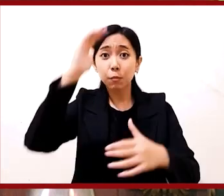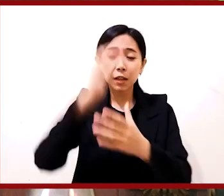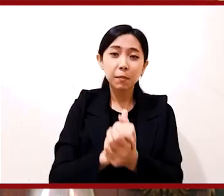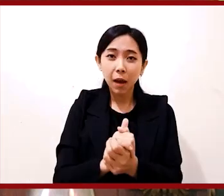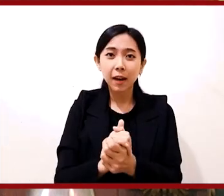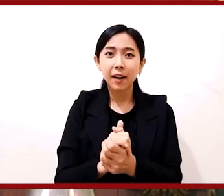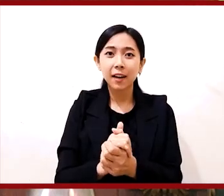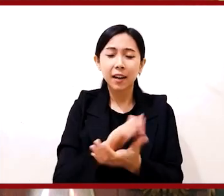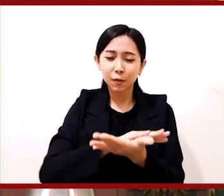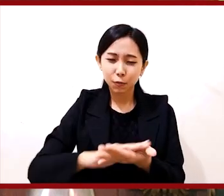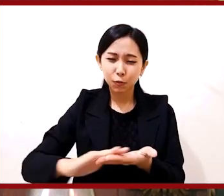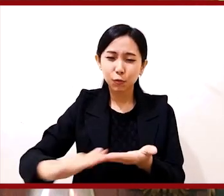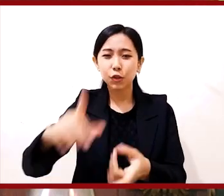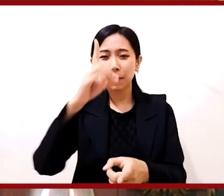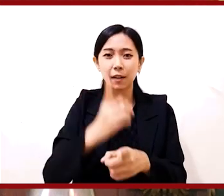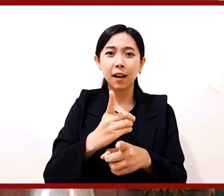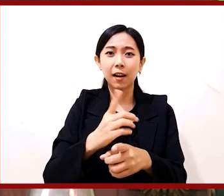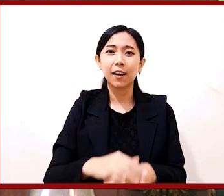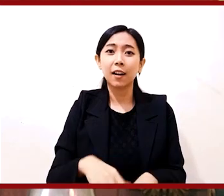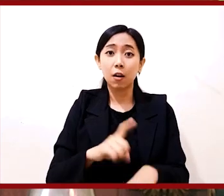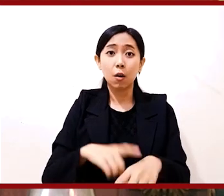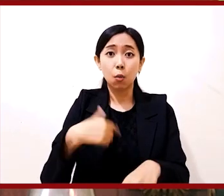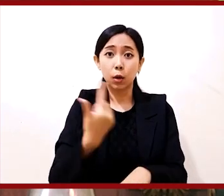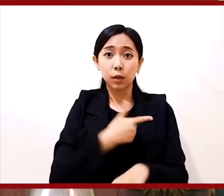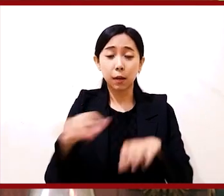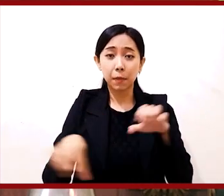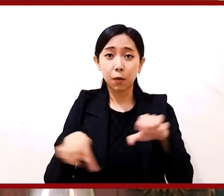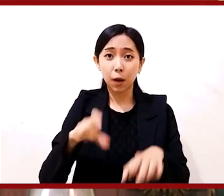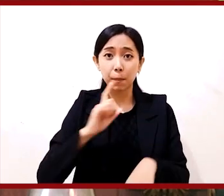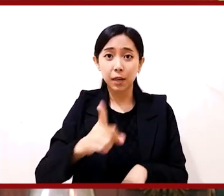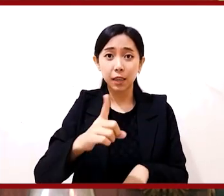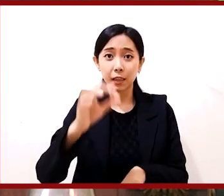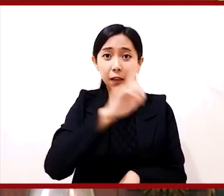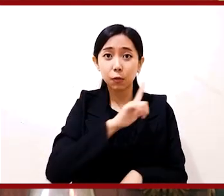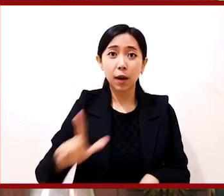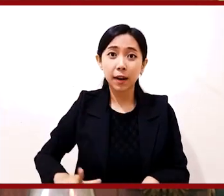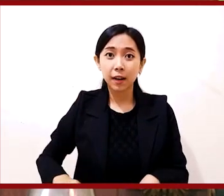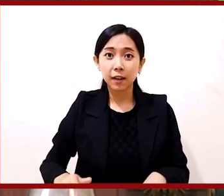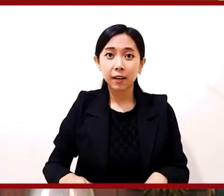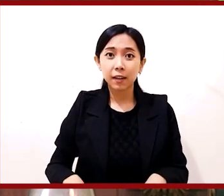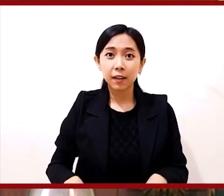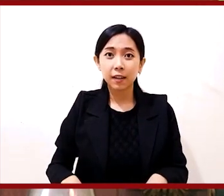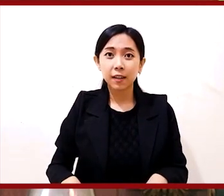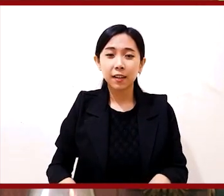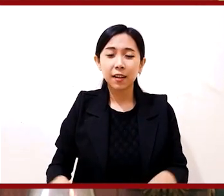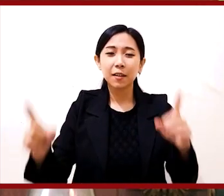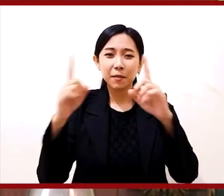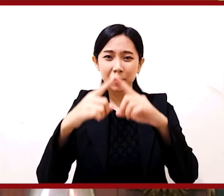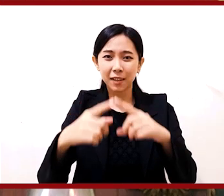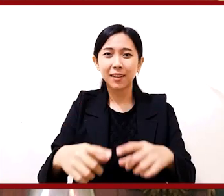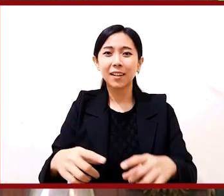Hiduplah beriman dengan saleh dan benar saat kita melakukan perintah Tuhan pada setiap kata